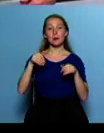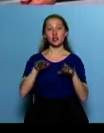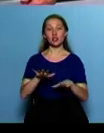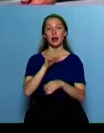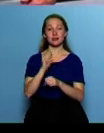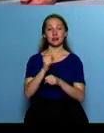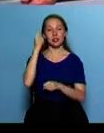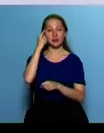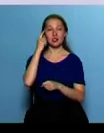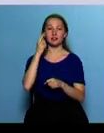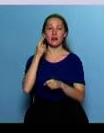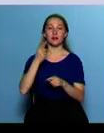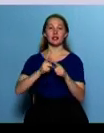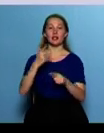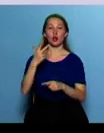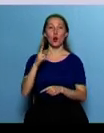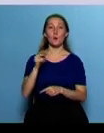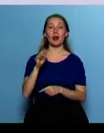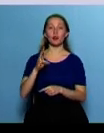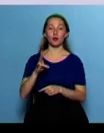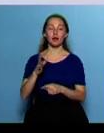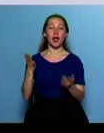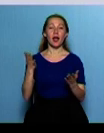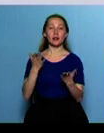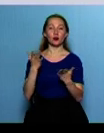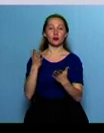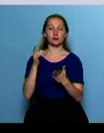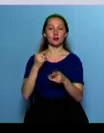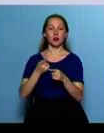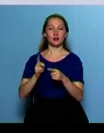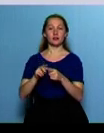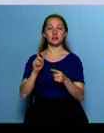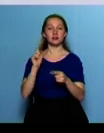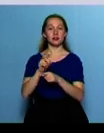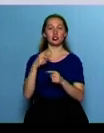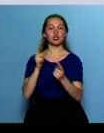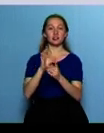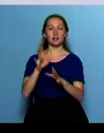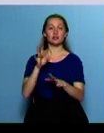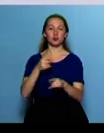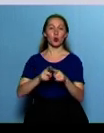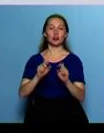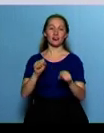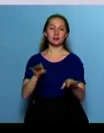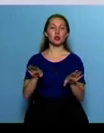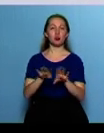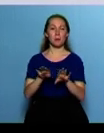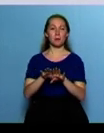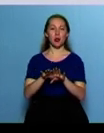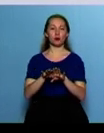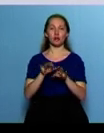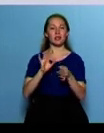остановились все-таки на пиропатроне. На самом деле не приходилось сталкиваться с такой задачей, но скорее всего это будет не так сложно реализовать, потому